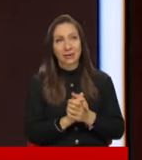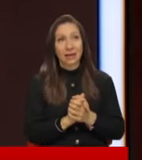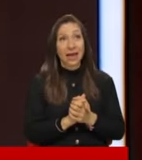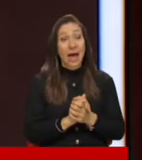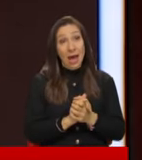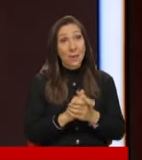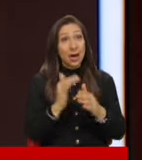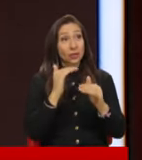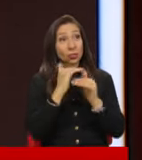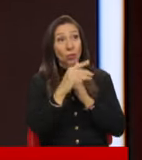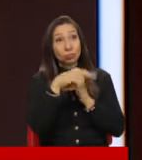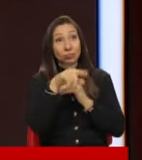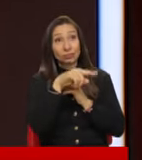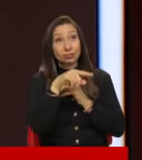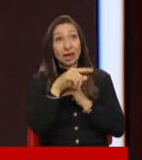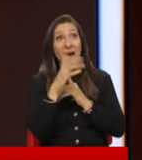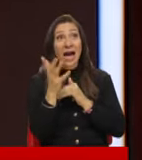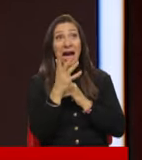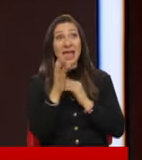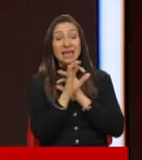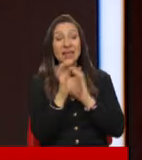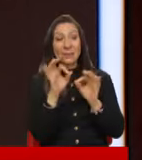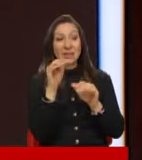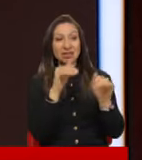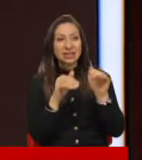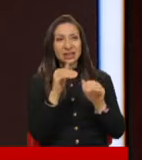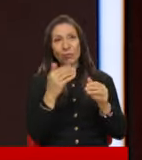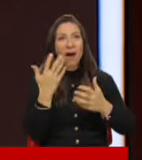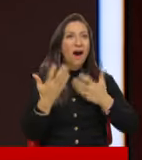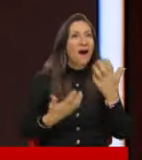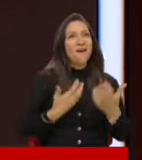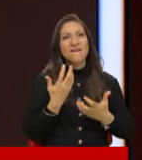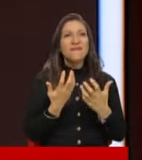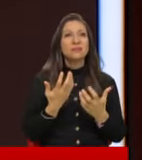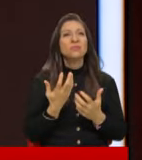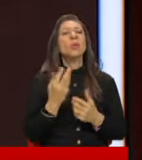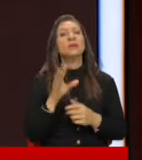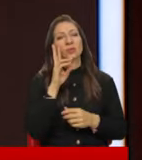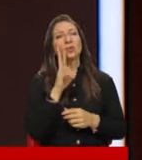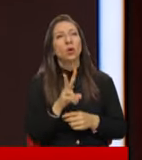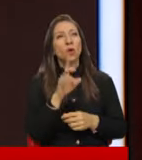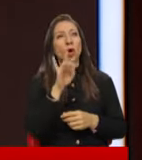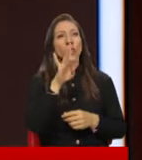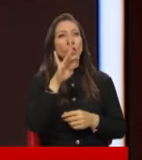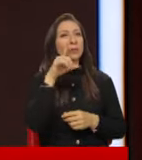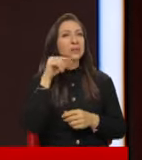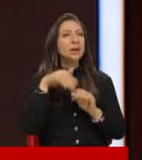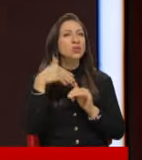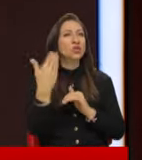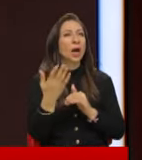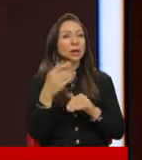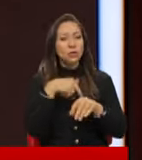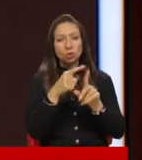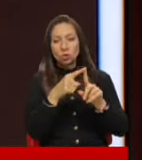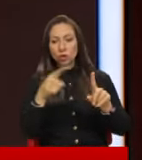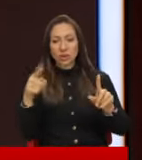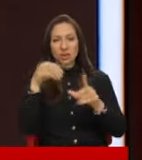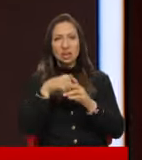ama vatandaşların Hala tam bir seçim moduna girmediğini görüyoruz öle mi ve 14 mayıs'tan sonraki süreç